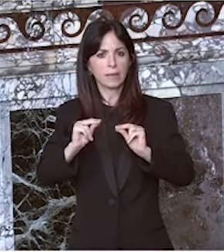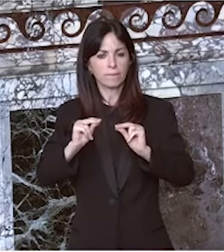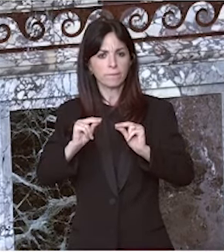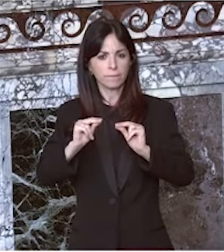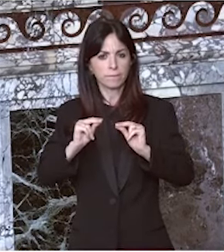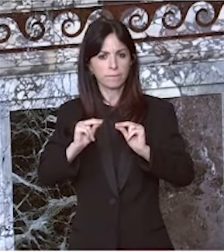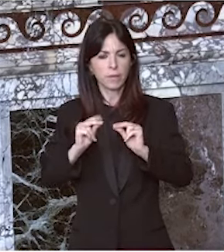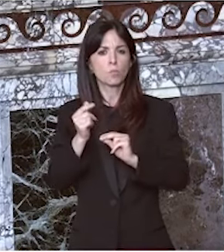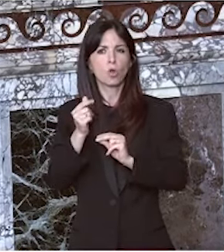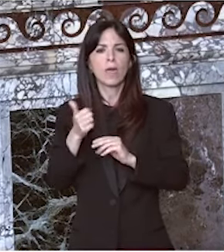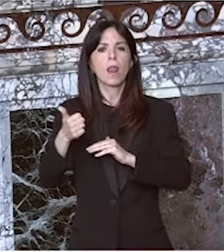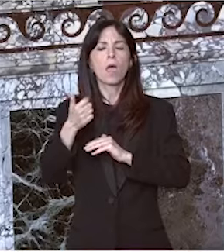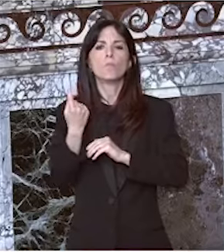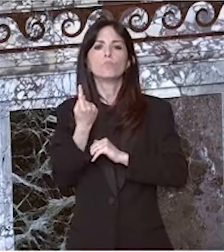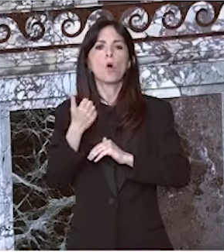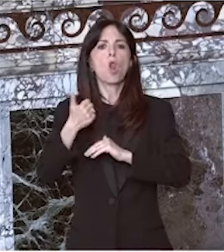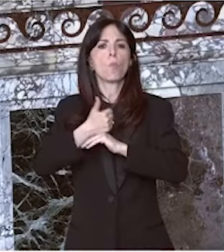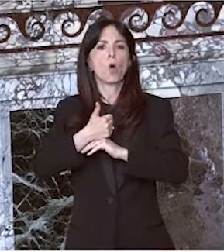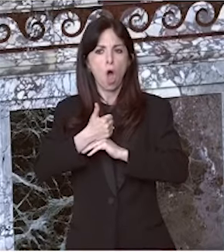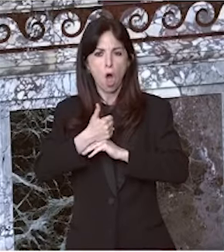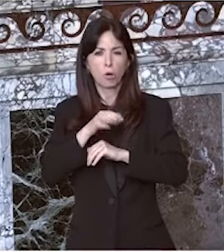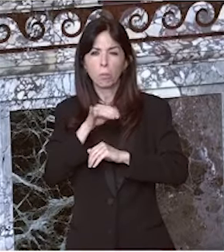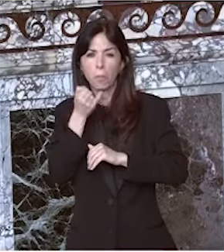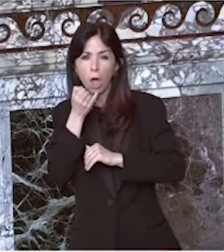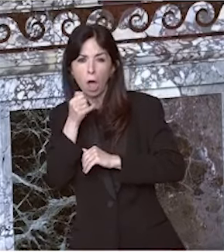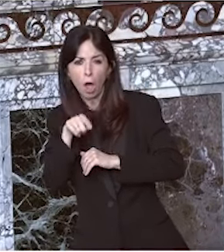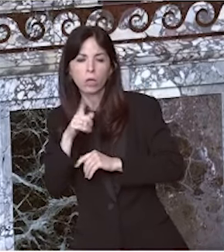potere monopolistico di pochi grandi attori.